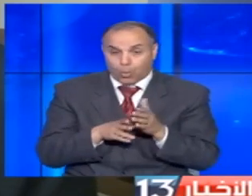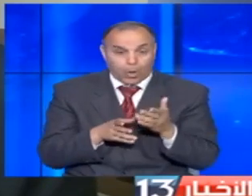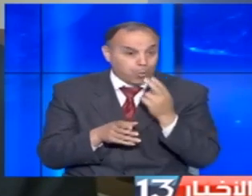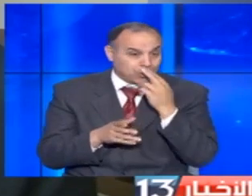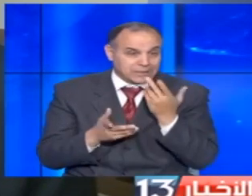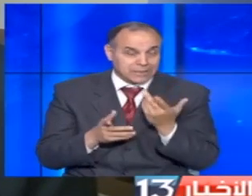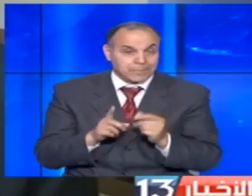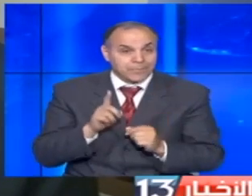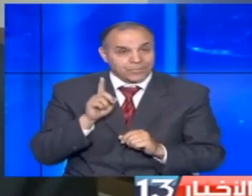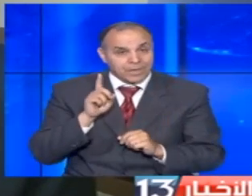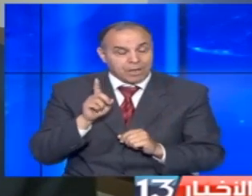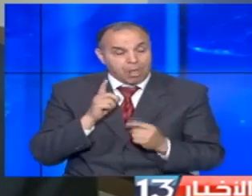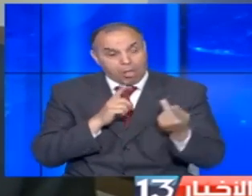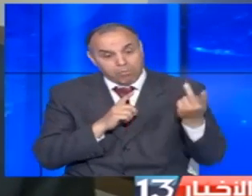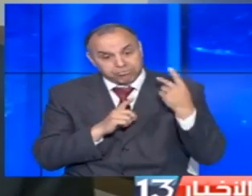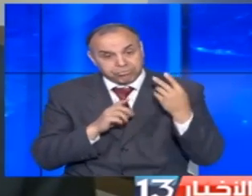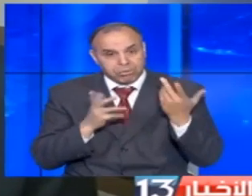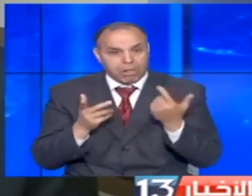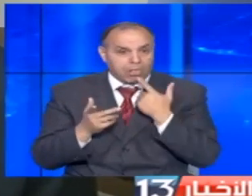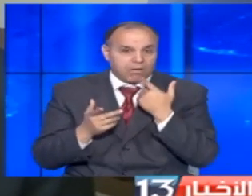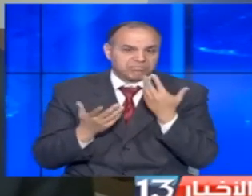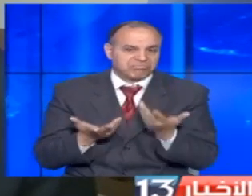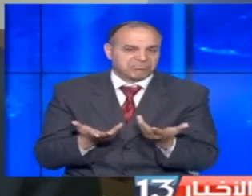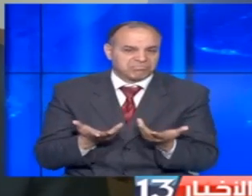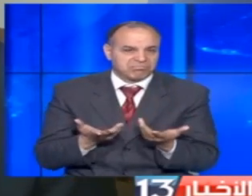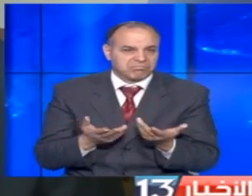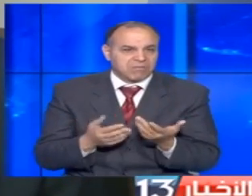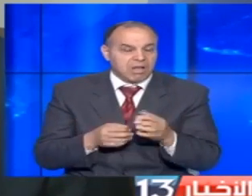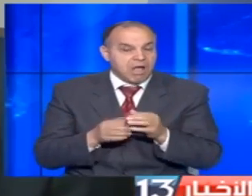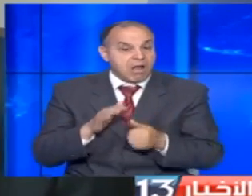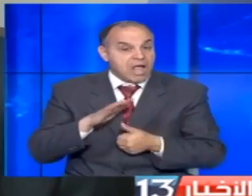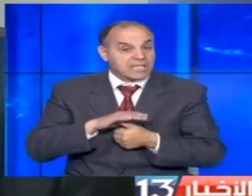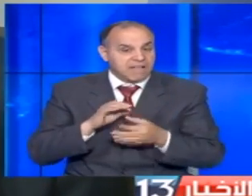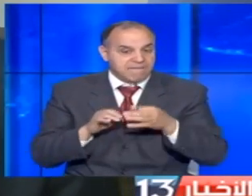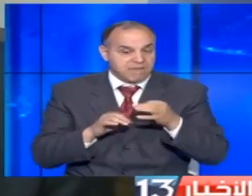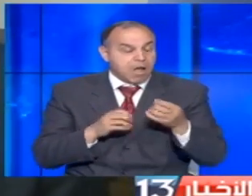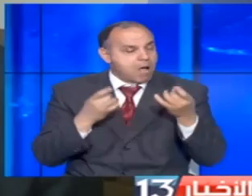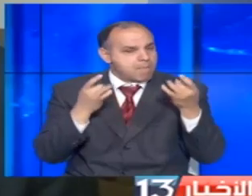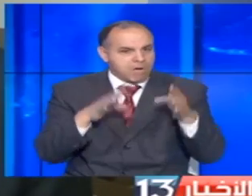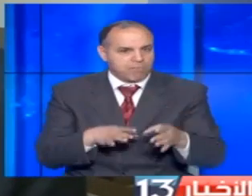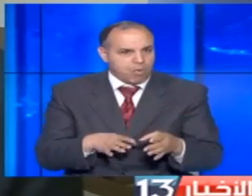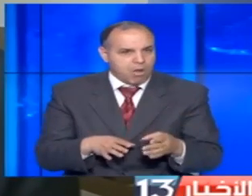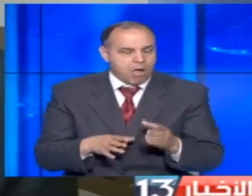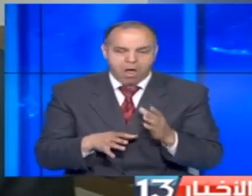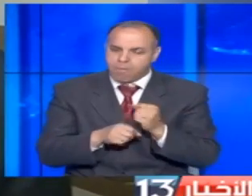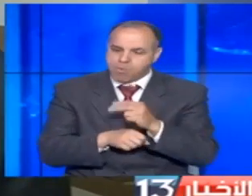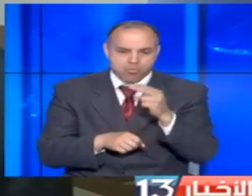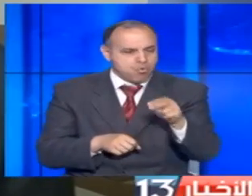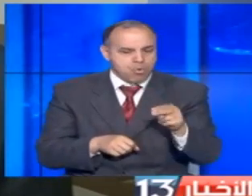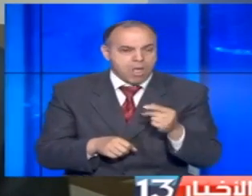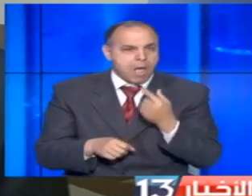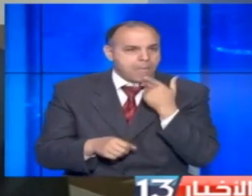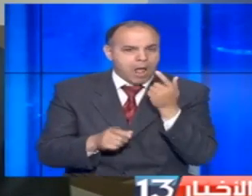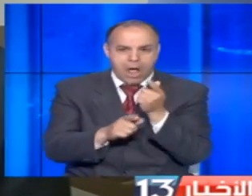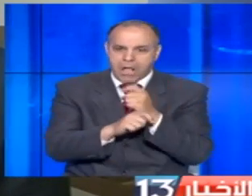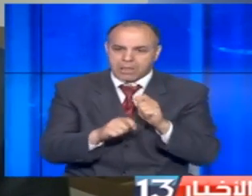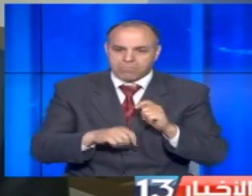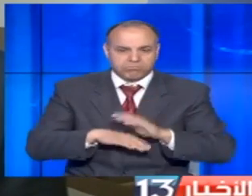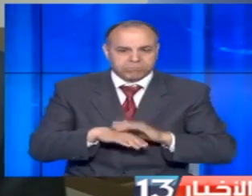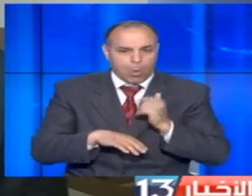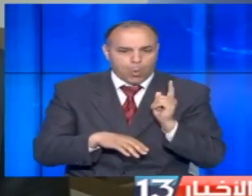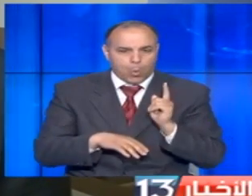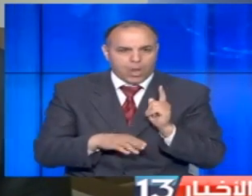وخاصه الاعتداء السافر والمجاني هذا على رئيس فرع امر مرفوض وغير قبول تماما في عدم احترام